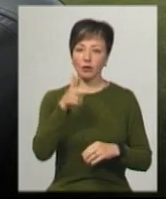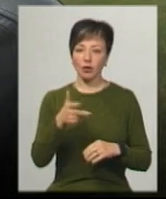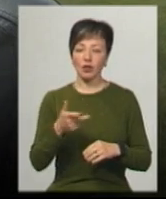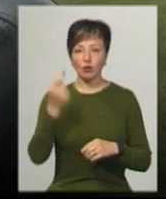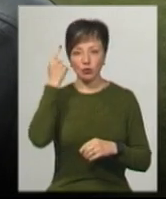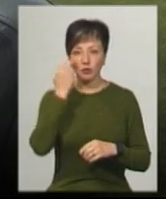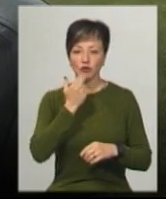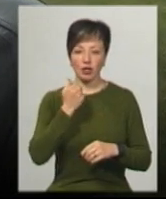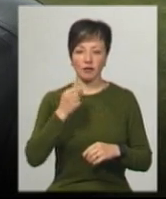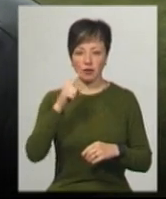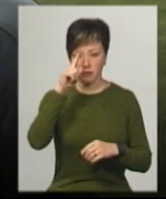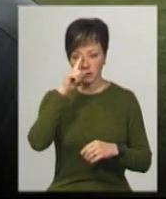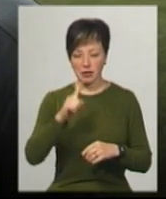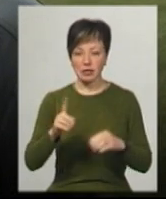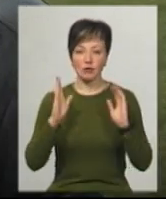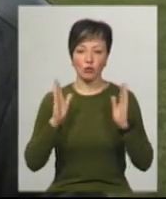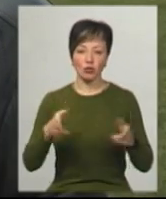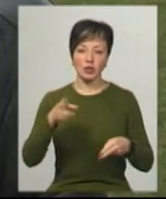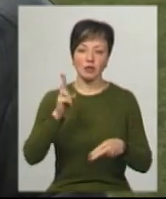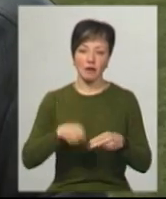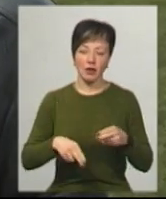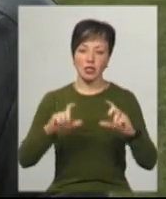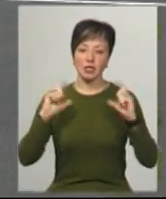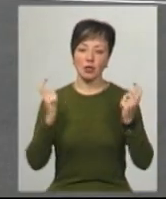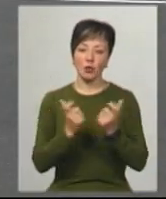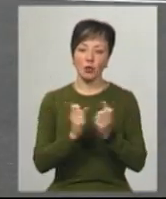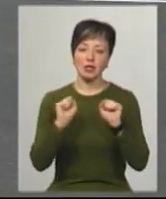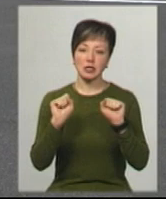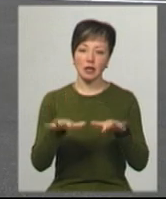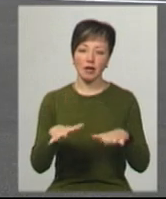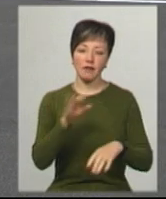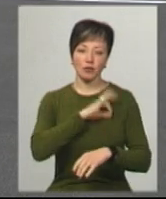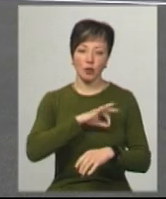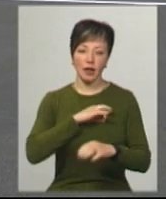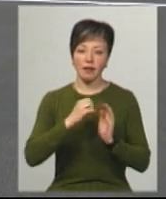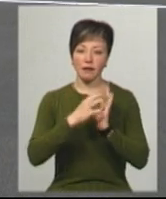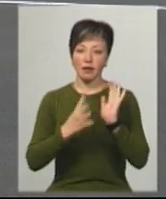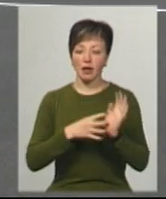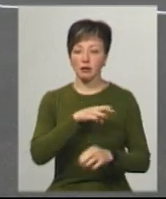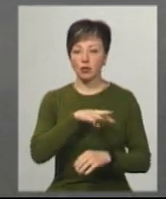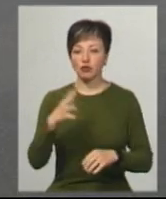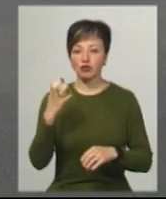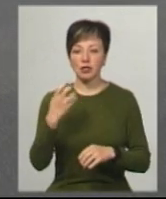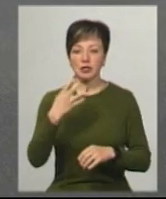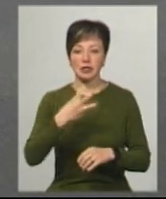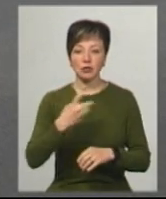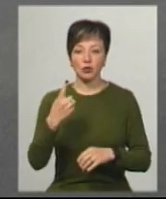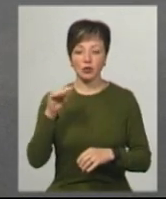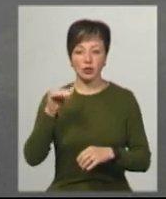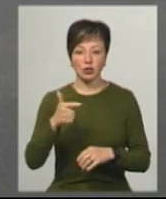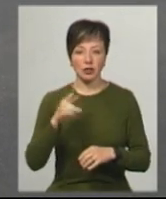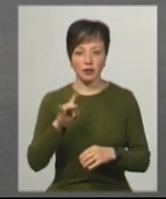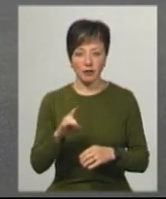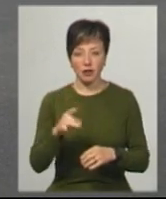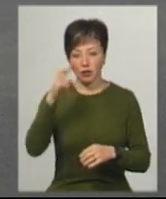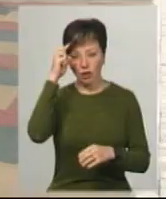червні місяці буде завершено і стадіон буде зданий в експлуатацію. За 19 мільйонів 431 тисячу гривень з Державного фонду